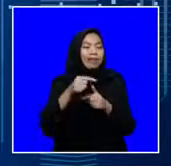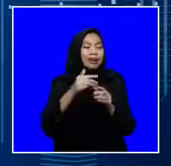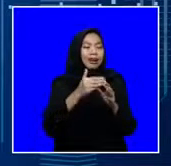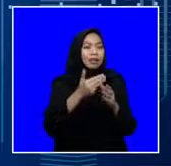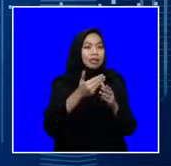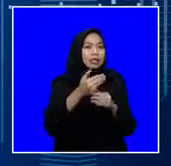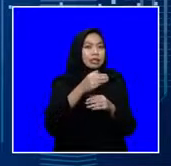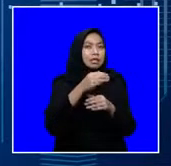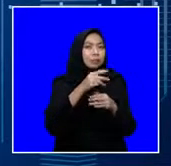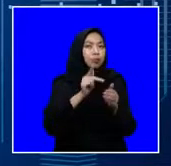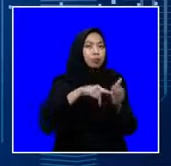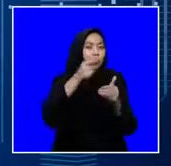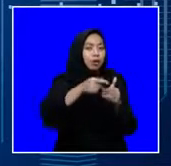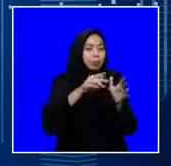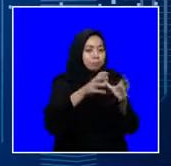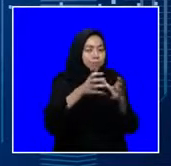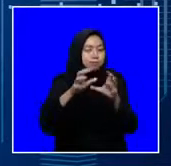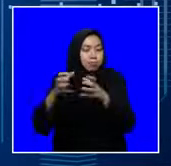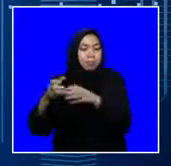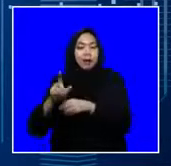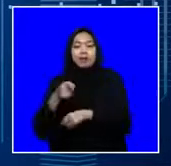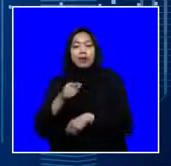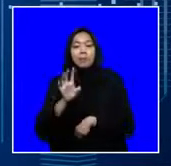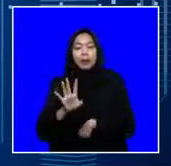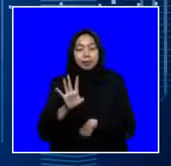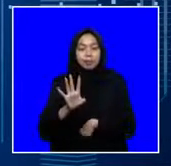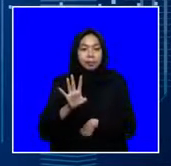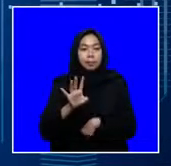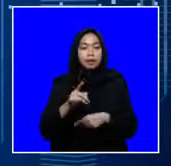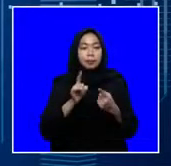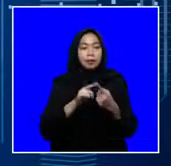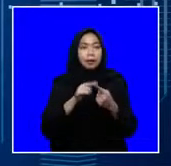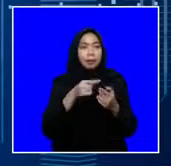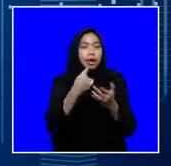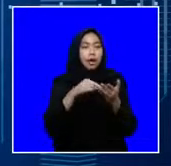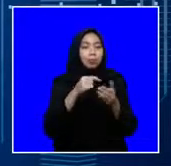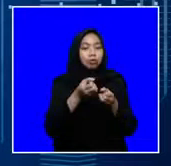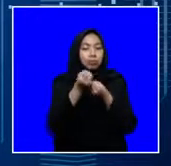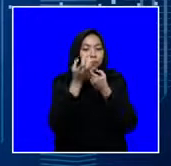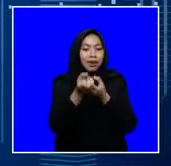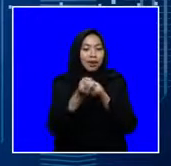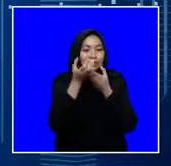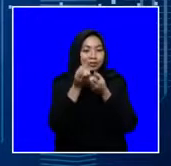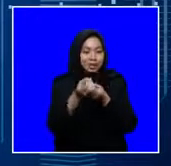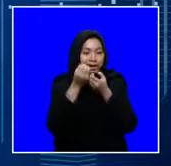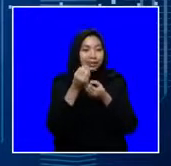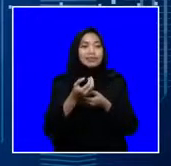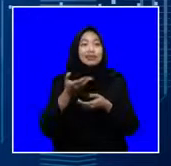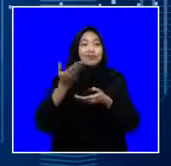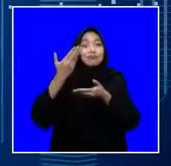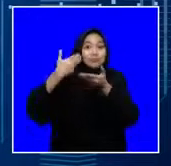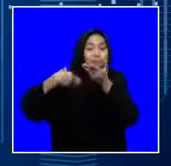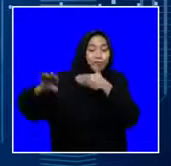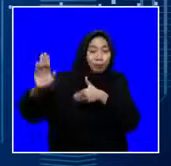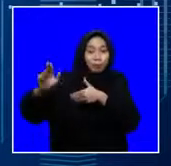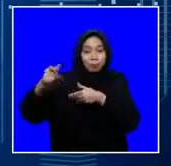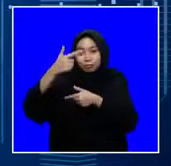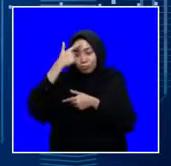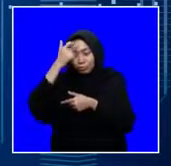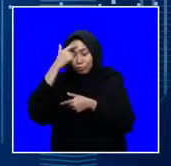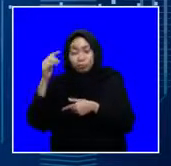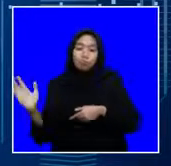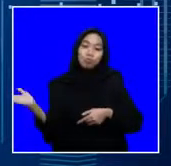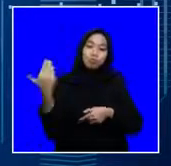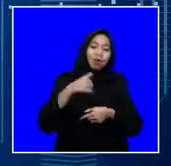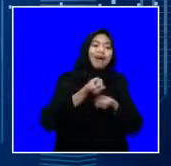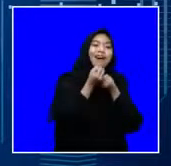4 program kita di Kampus Merdeka yang besar groupingnya. Satu adalah kampus mengajar untuk kembali untuk mengajar, berkontribusi untuk generasi berikutnya